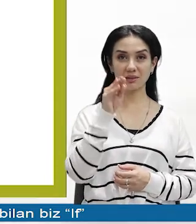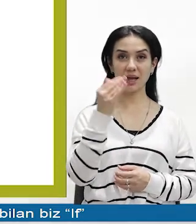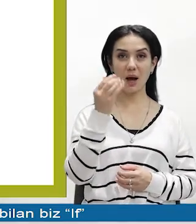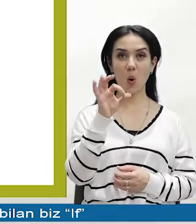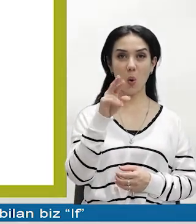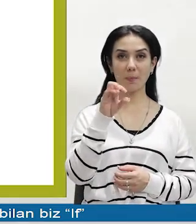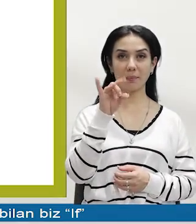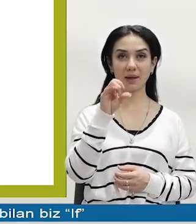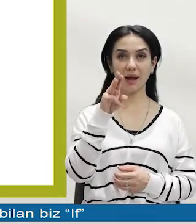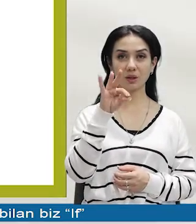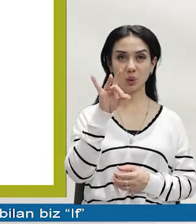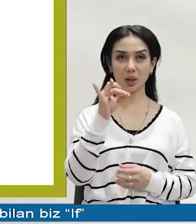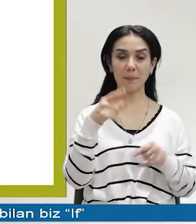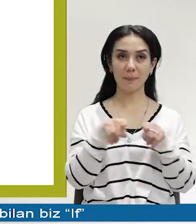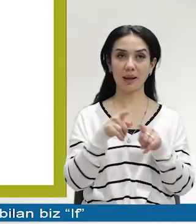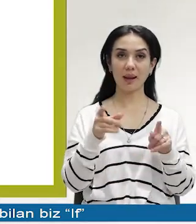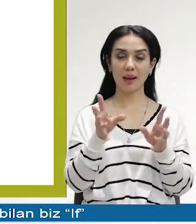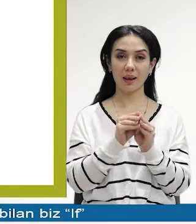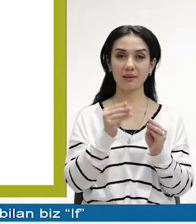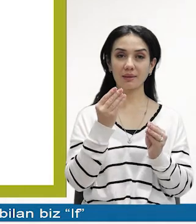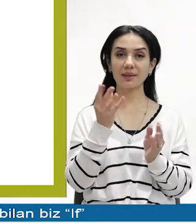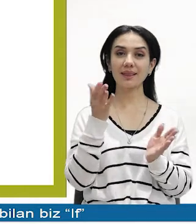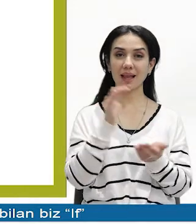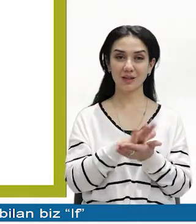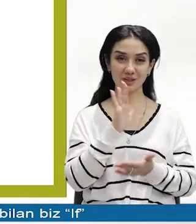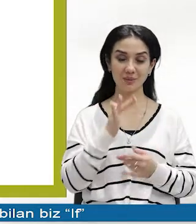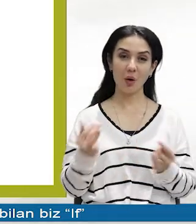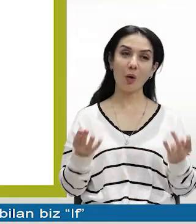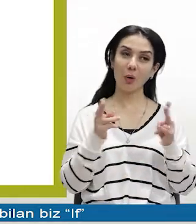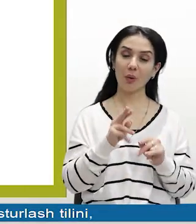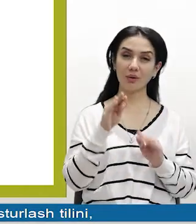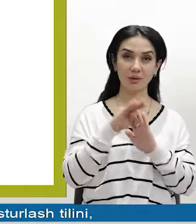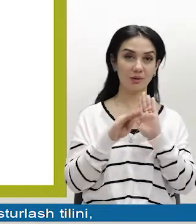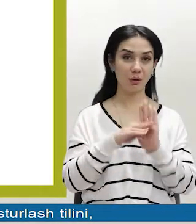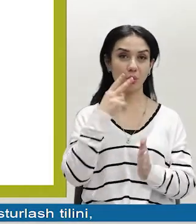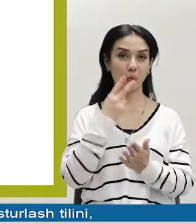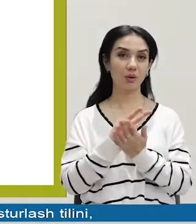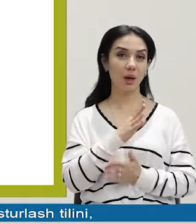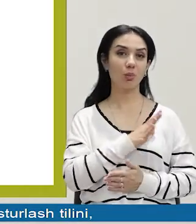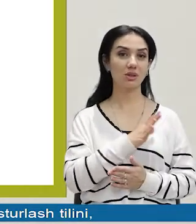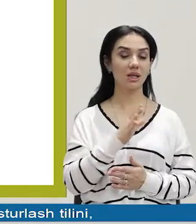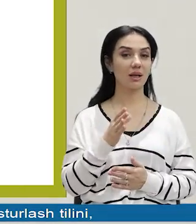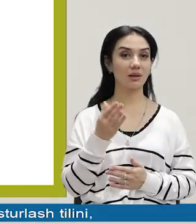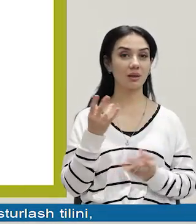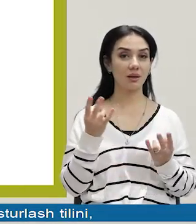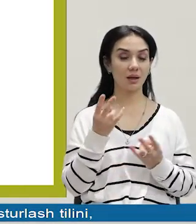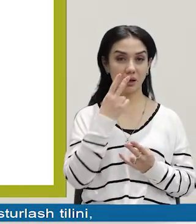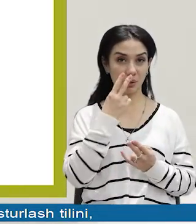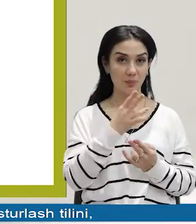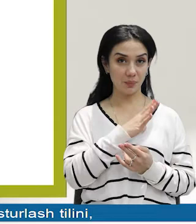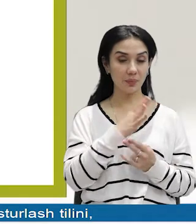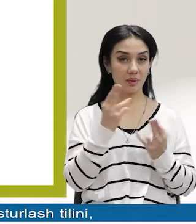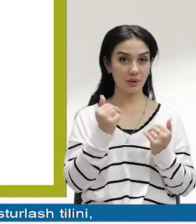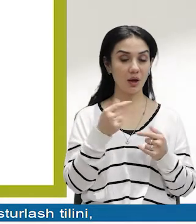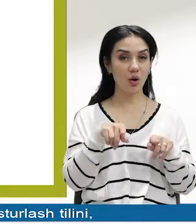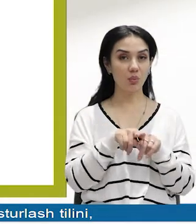tanishamiz. Demak, qolgan dasturlashtirishlarda ko'rgan bo'lsangizlar kerak. Bu o'zi